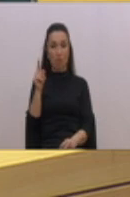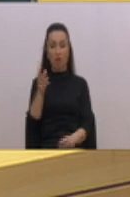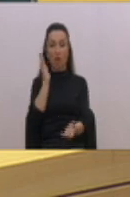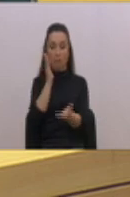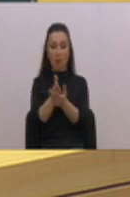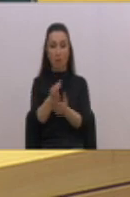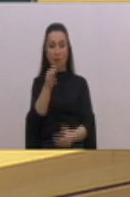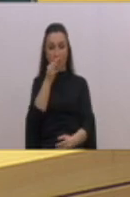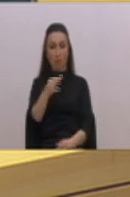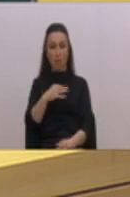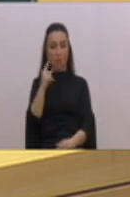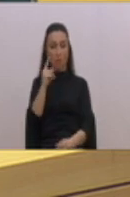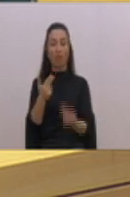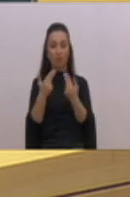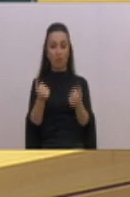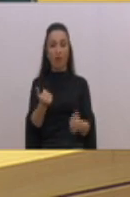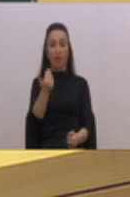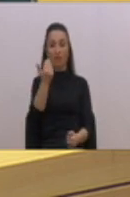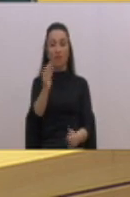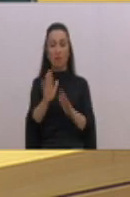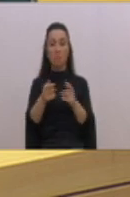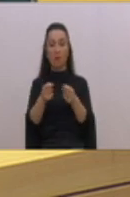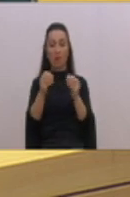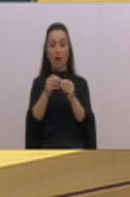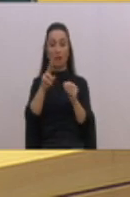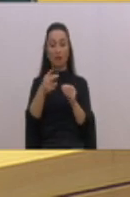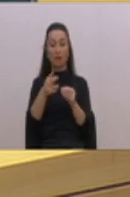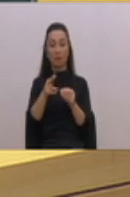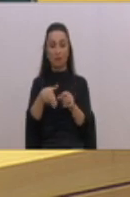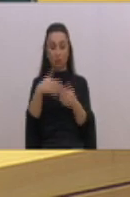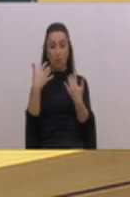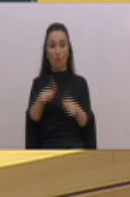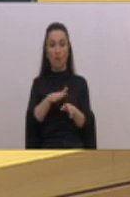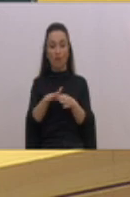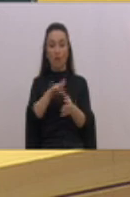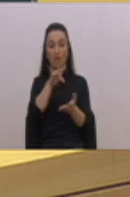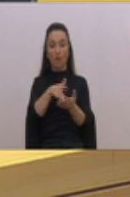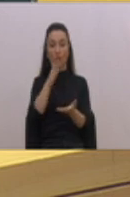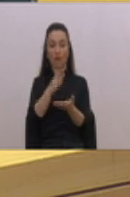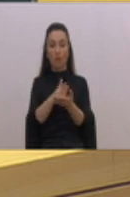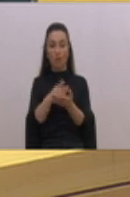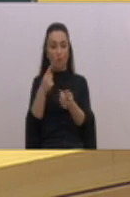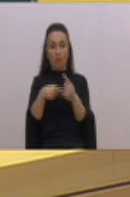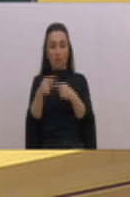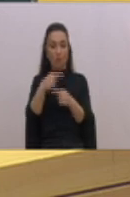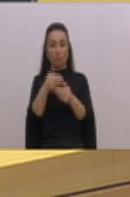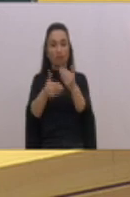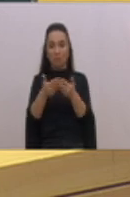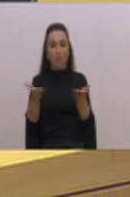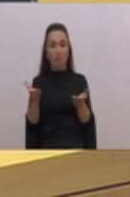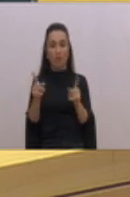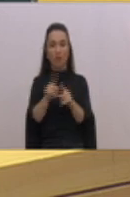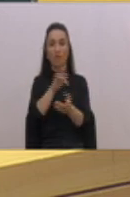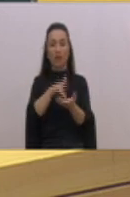პირდაპირ გვეუბნებიან, რომ დიახ, თქვენი მართველობის 10 წლის თავზე ამ ქვეყანაში არის უკუსლა, ამ ქვეყანაში